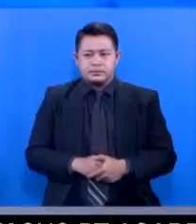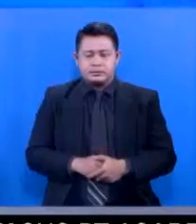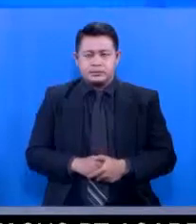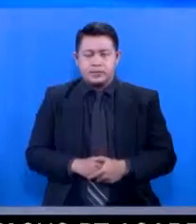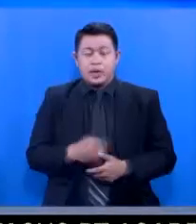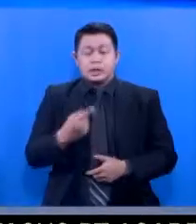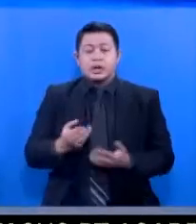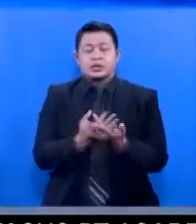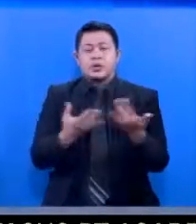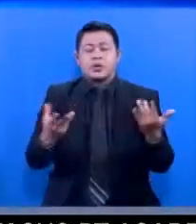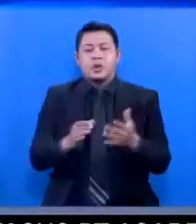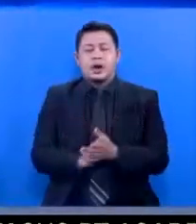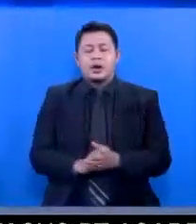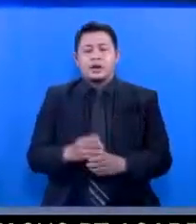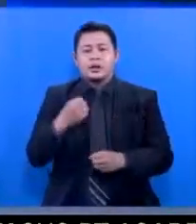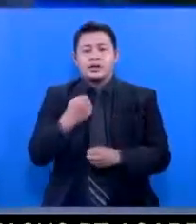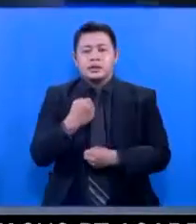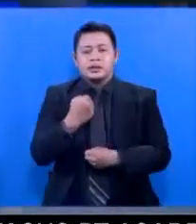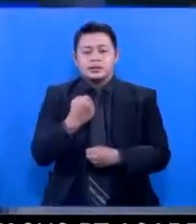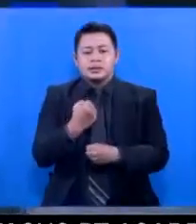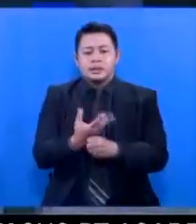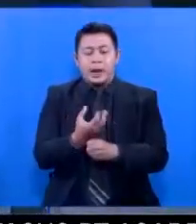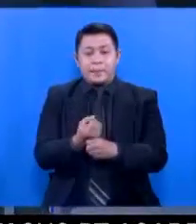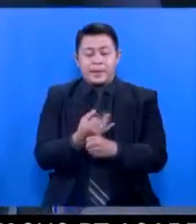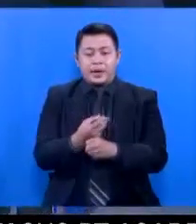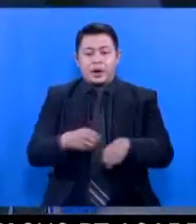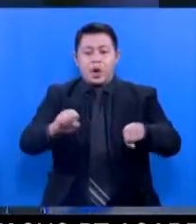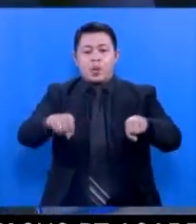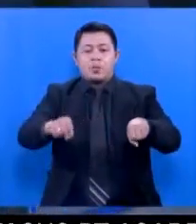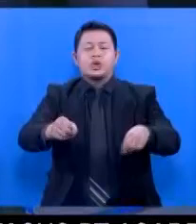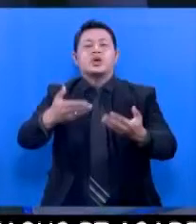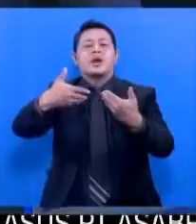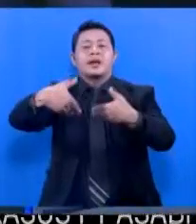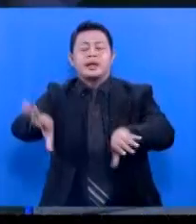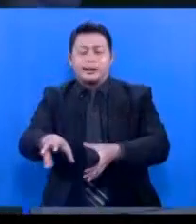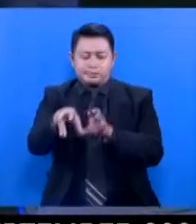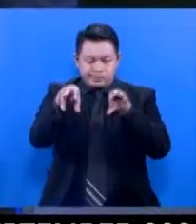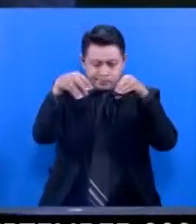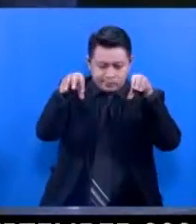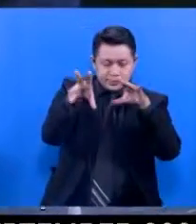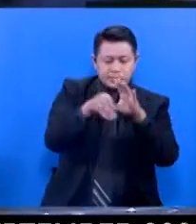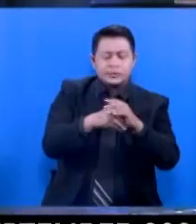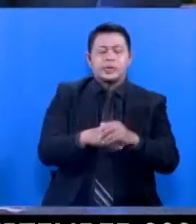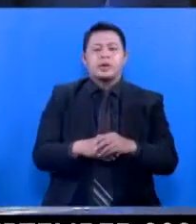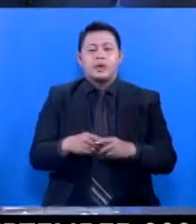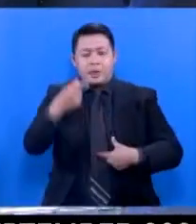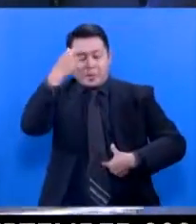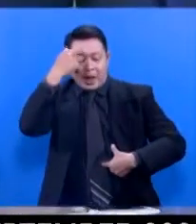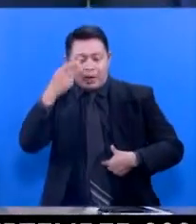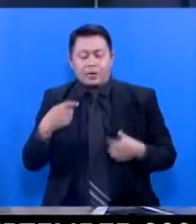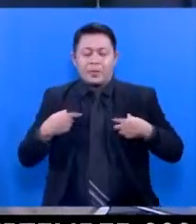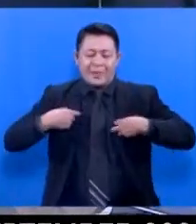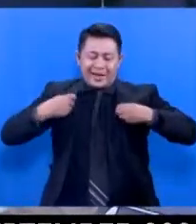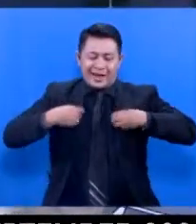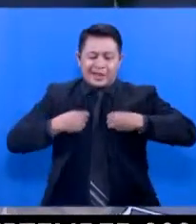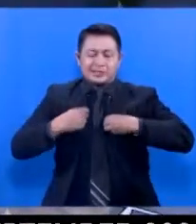Hai Seorang warga di Gambir Jakarta Pusat kehilangan sepeda motor dalam rekaman CCTV pelaku terlihat mengenakan atribut layaknya ojek